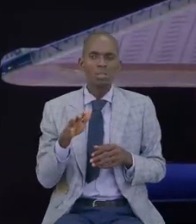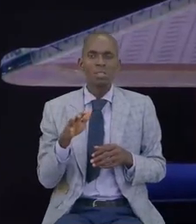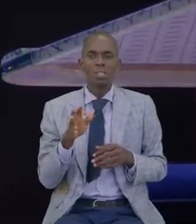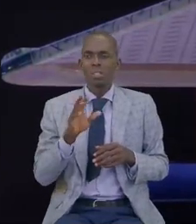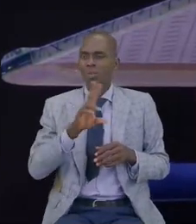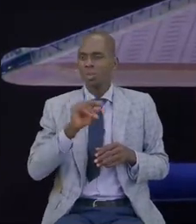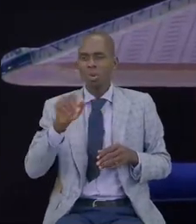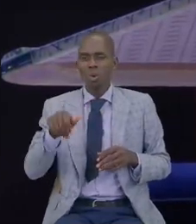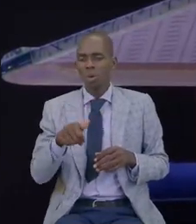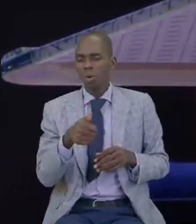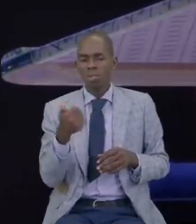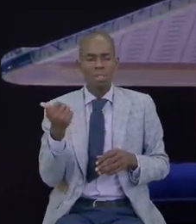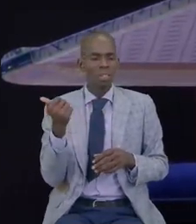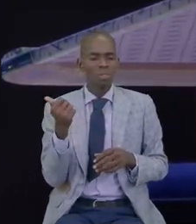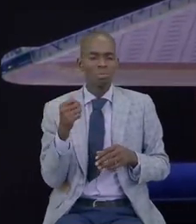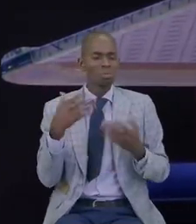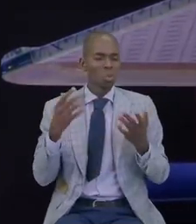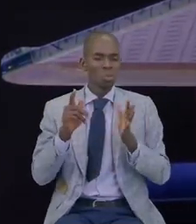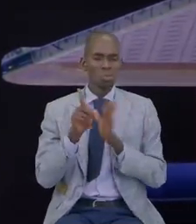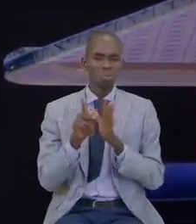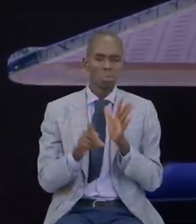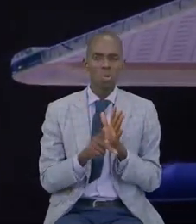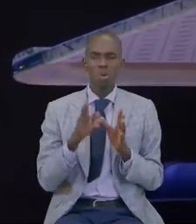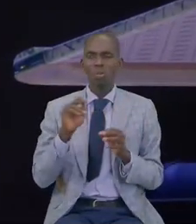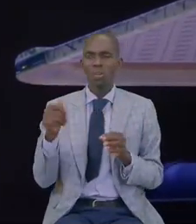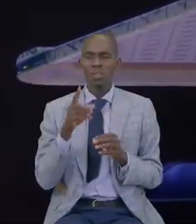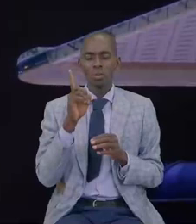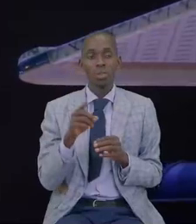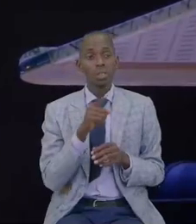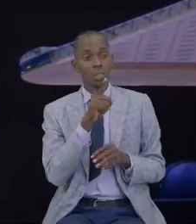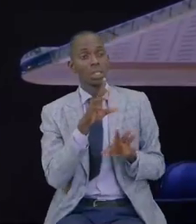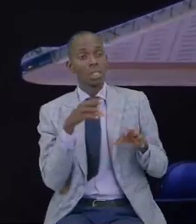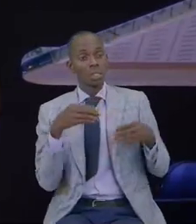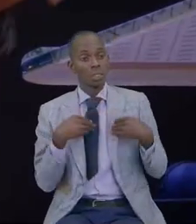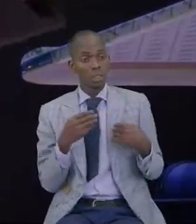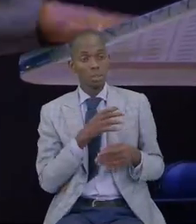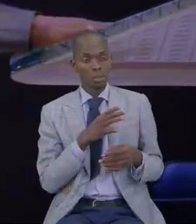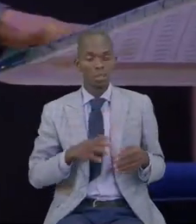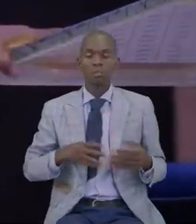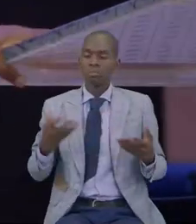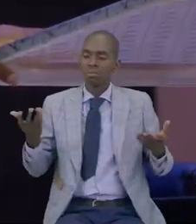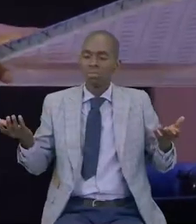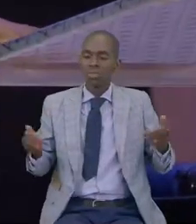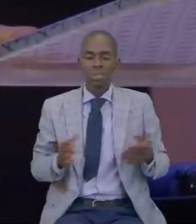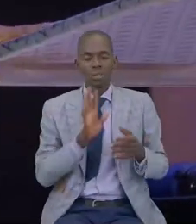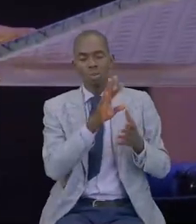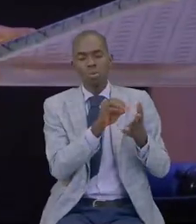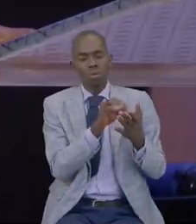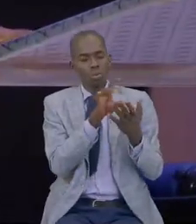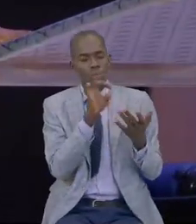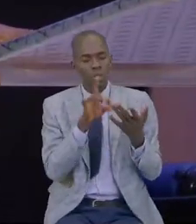aucune autre politique de qui que ce soit, il mène sa vie. Moi, je mène ma vie dans son